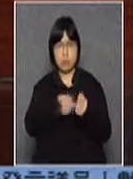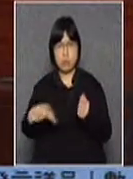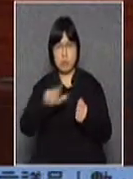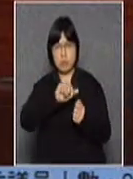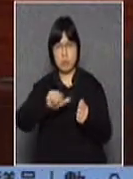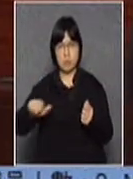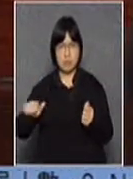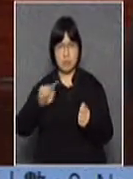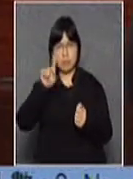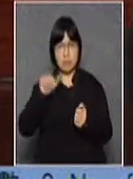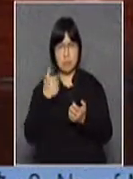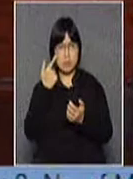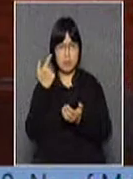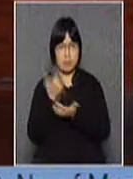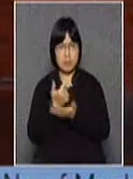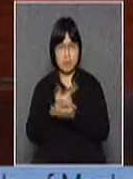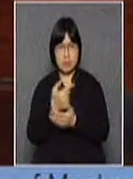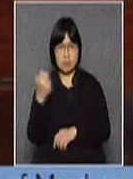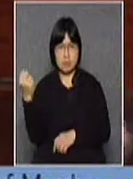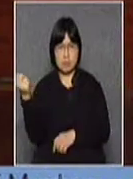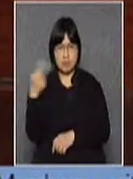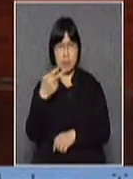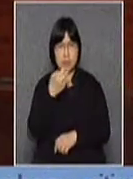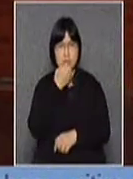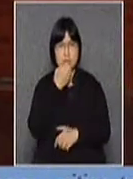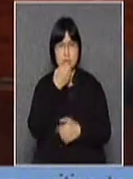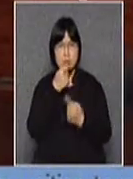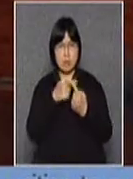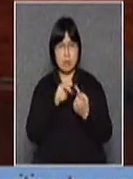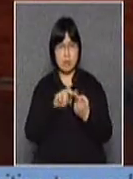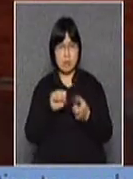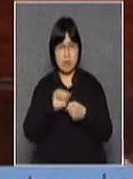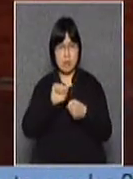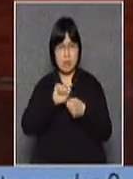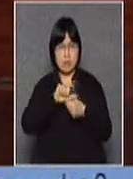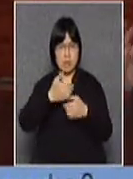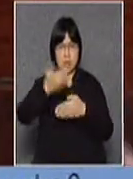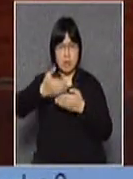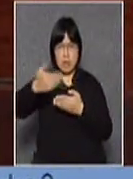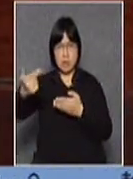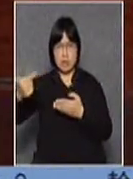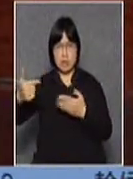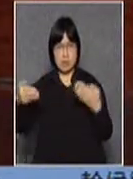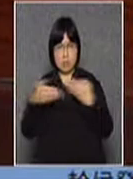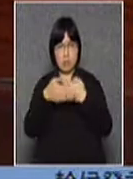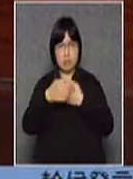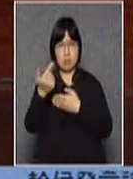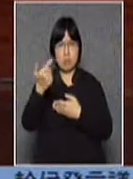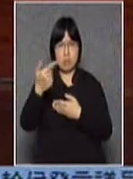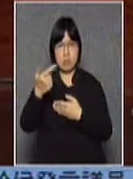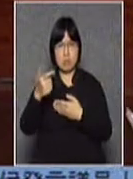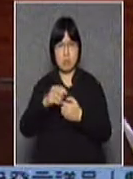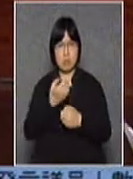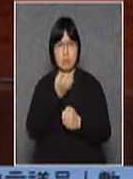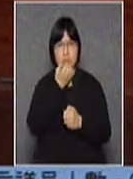題極為嚴重。你再將這個東涌密集的話，樓宇更加多的，交通更加多的，你令到東